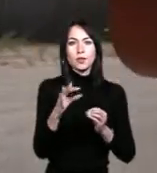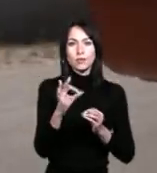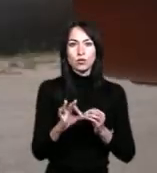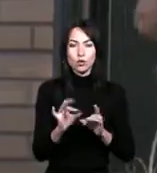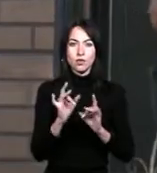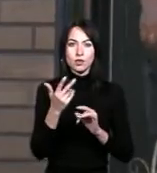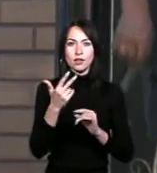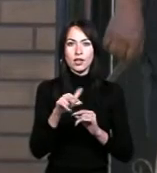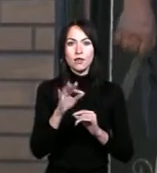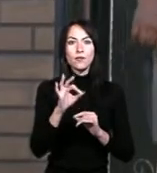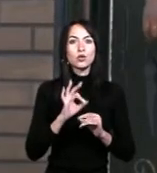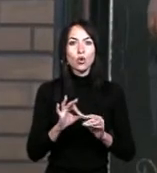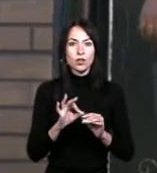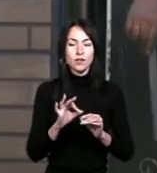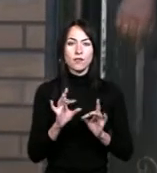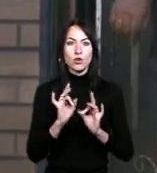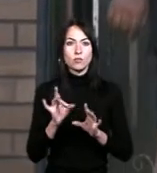директорка підприємства Вікторія Головач.